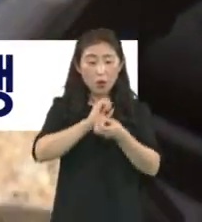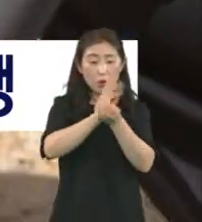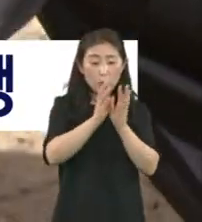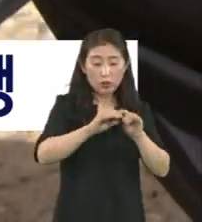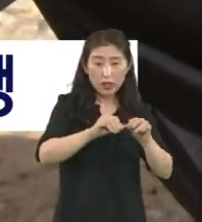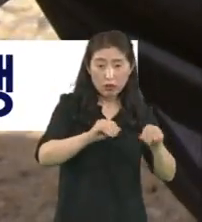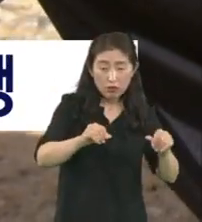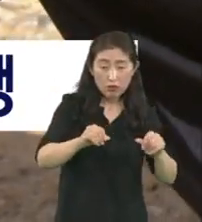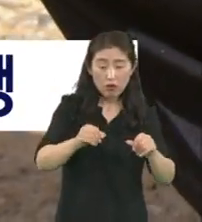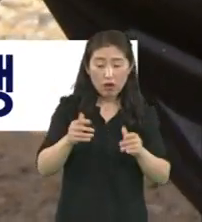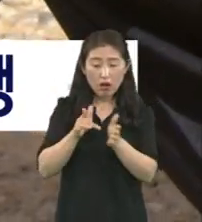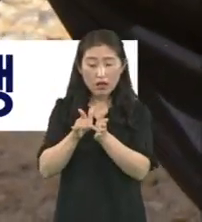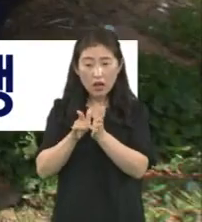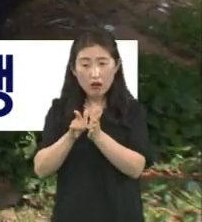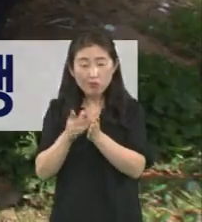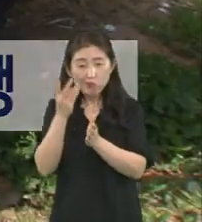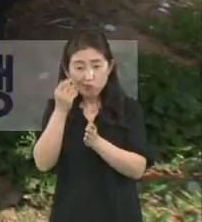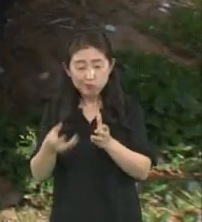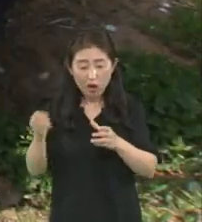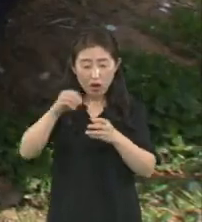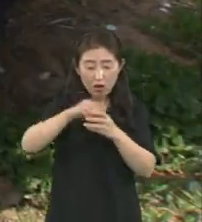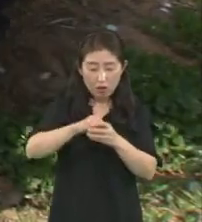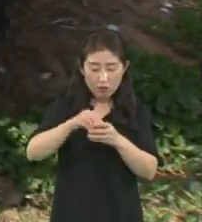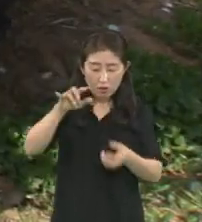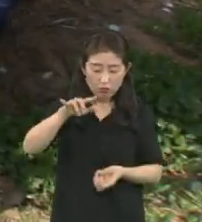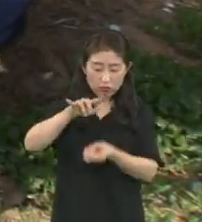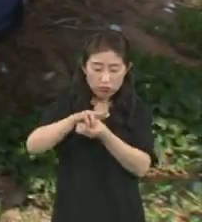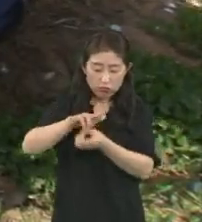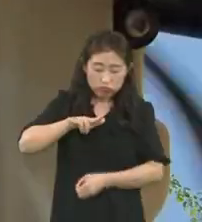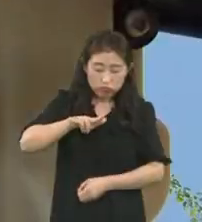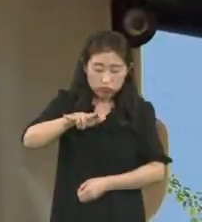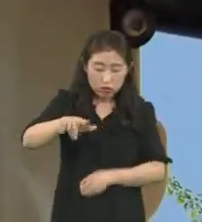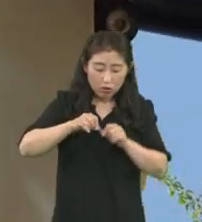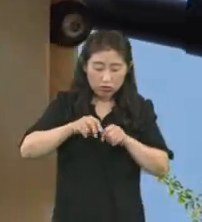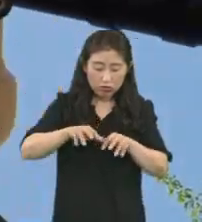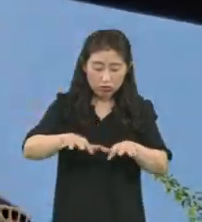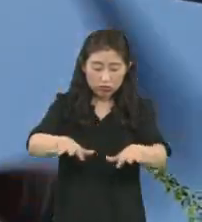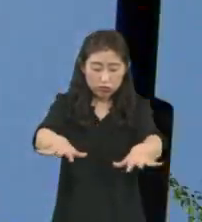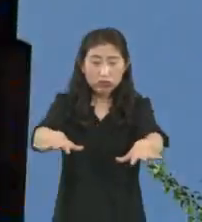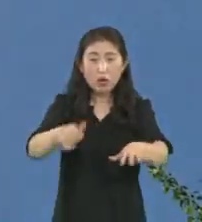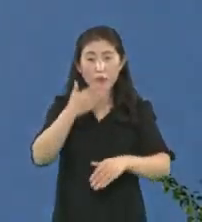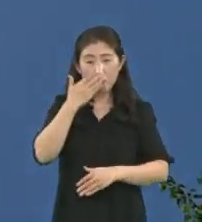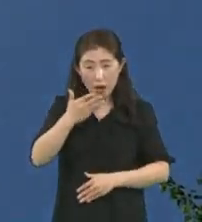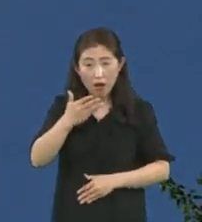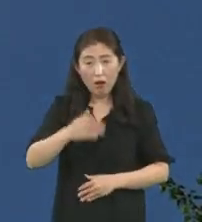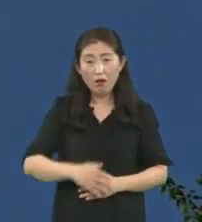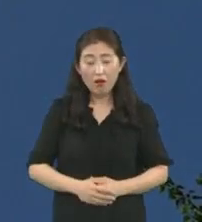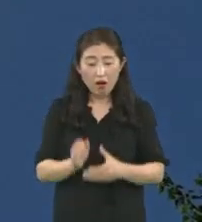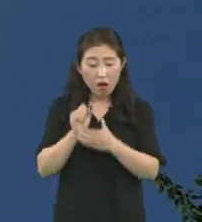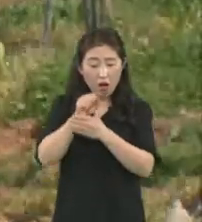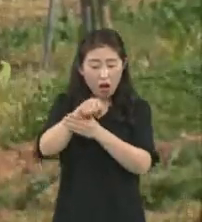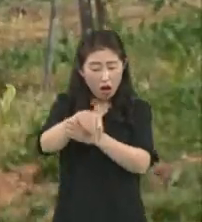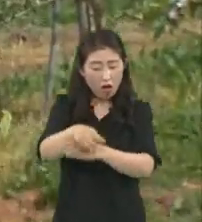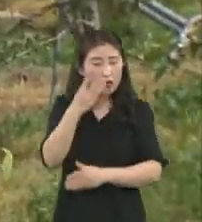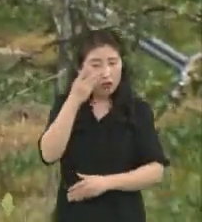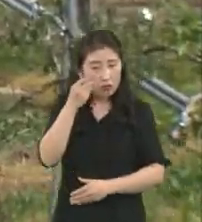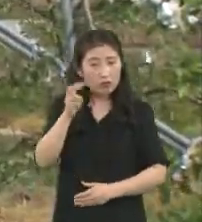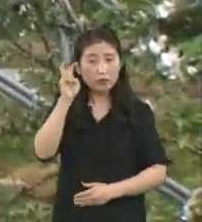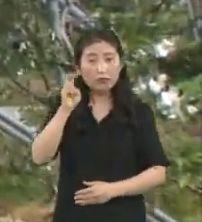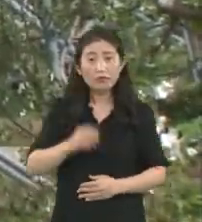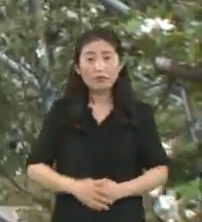활성제 등을 넣은 약재를 드론을 이용해 공중에서 뿌려주는 건데 골고루 분사가 가능해 수정 확률이 높아질 걸로